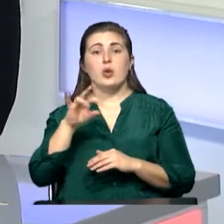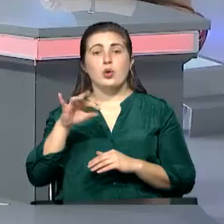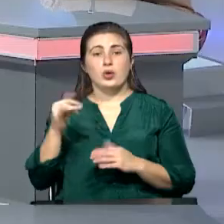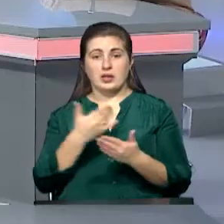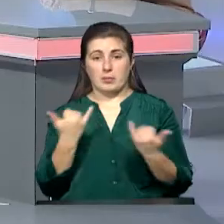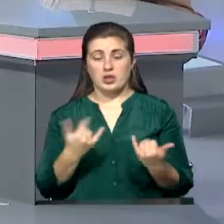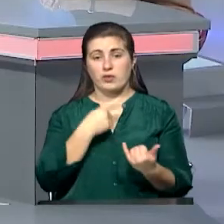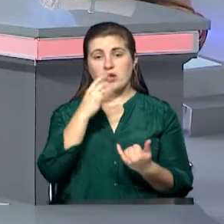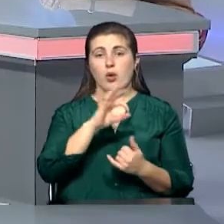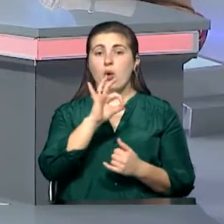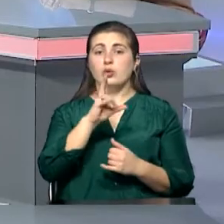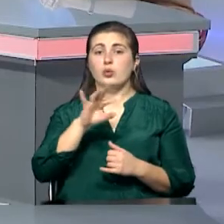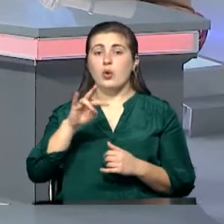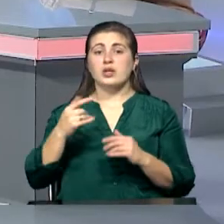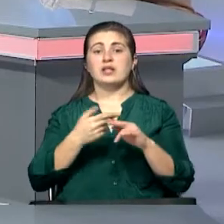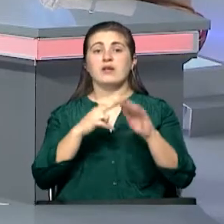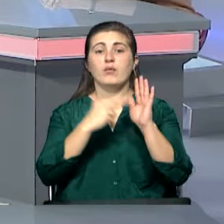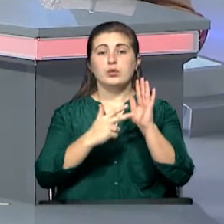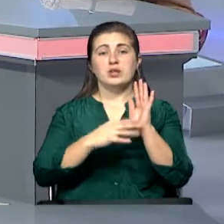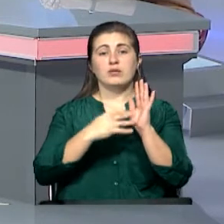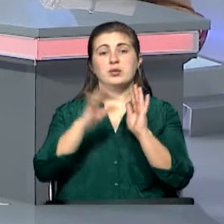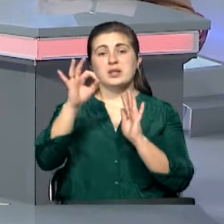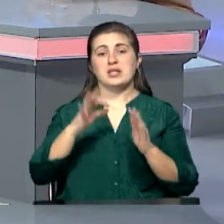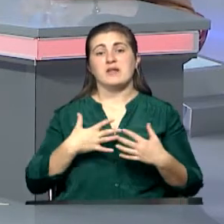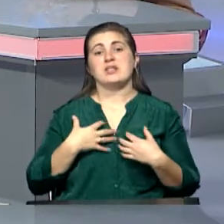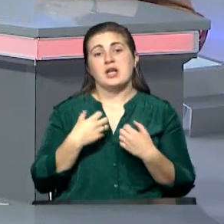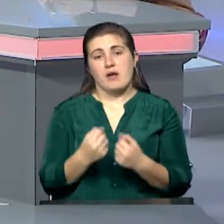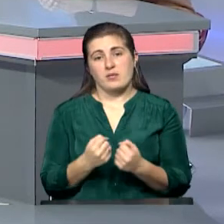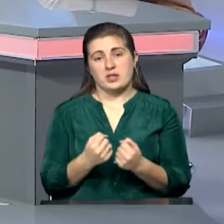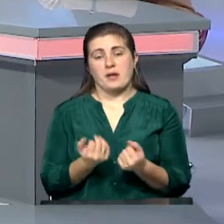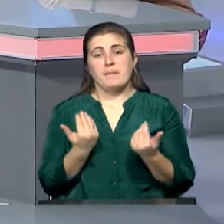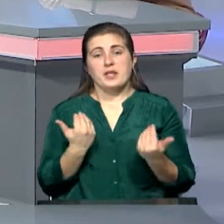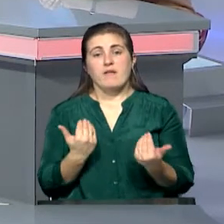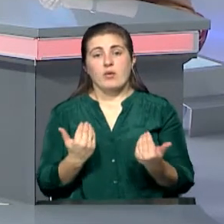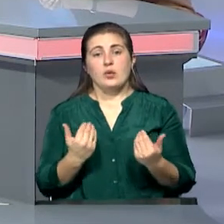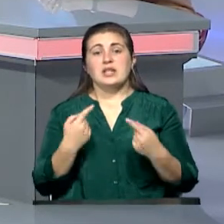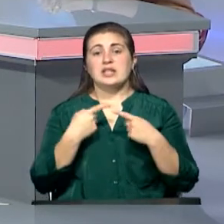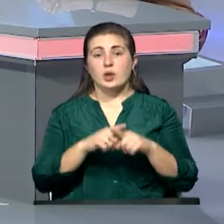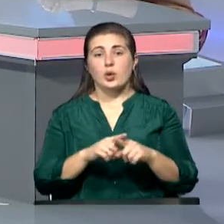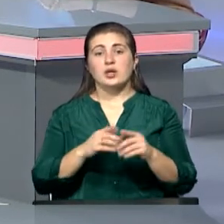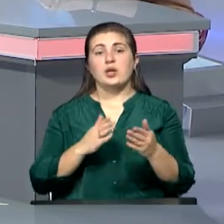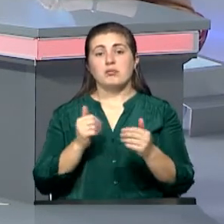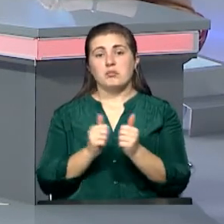об онкологии, то это 80-90% выздоравливаемости. То есть сегодня технологии ушли вперед.